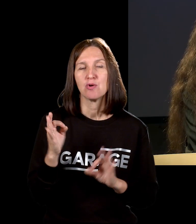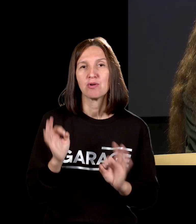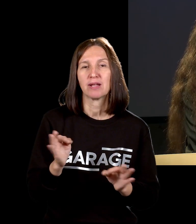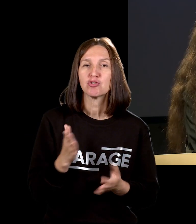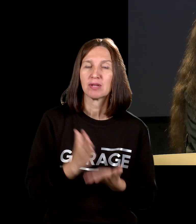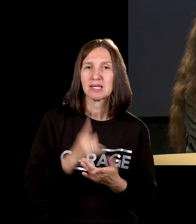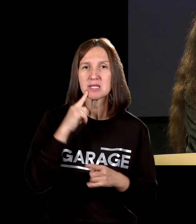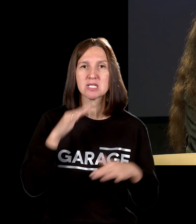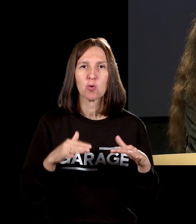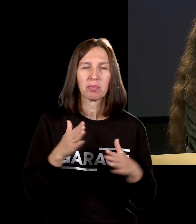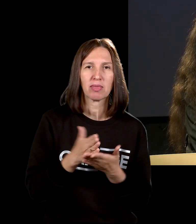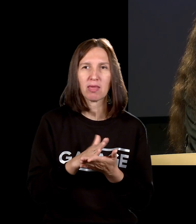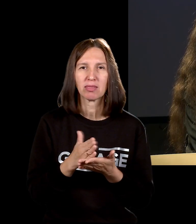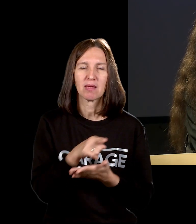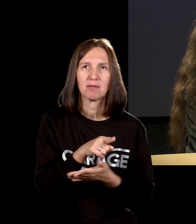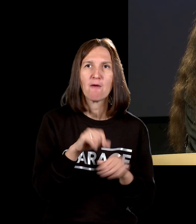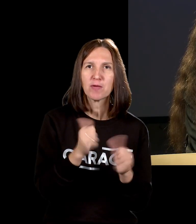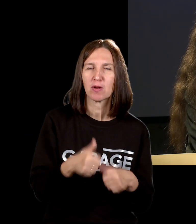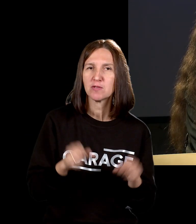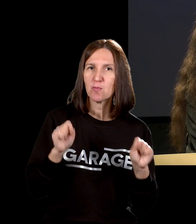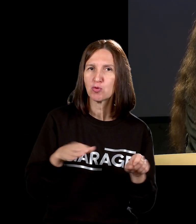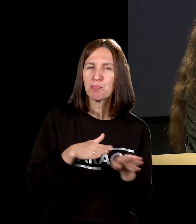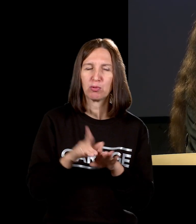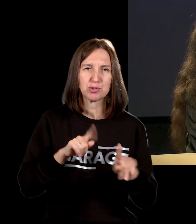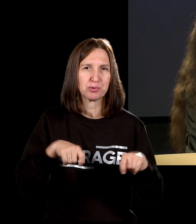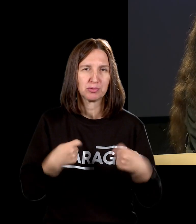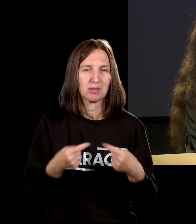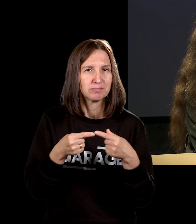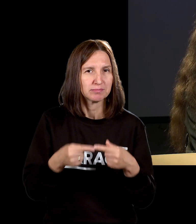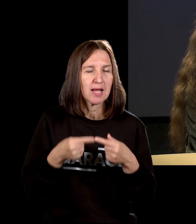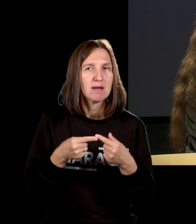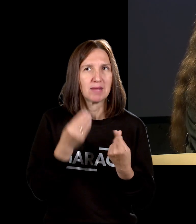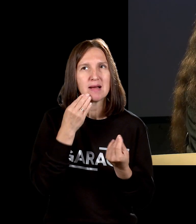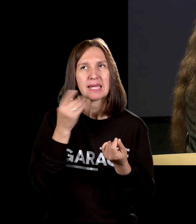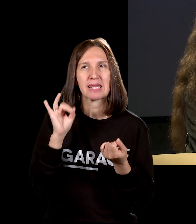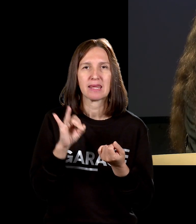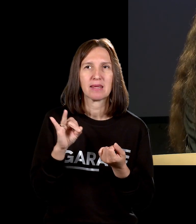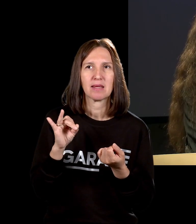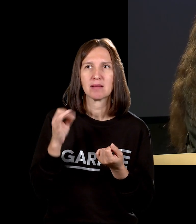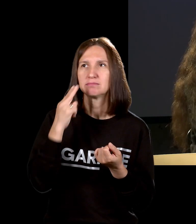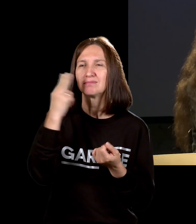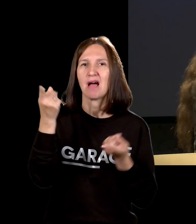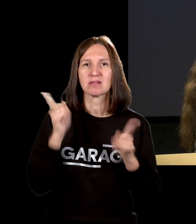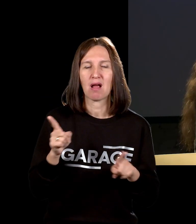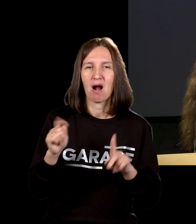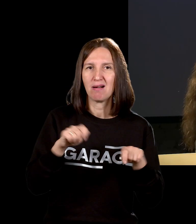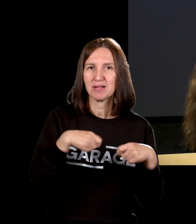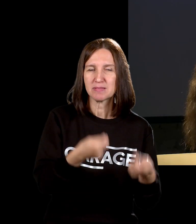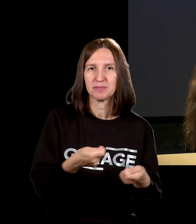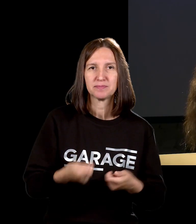в возможностях этой самой фигуративности, в возможности, собственно говоря, реализма и объективности. И как бы